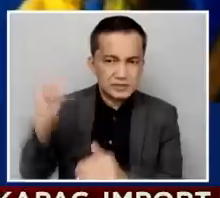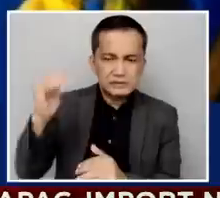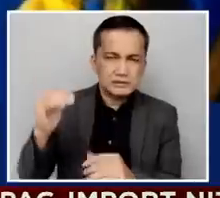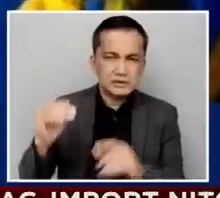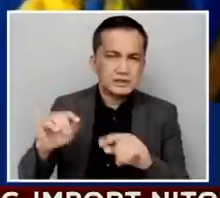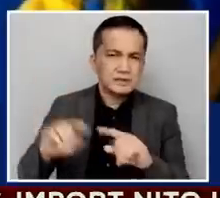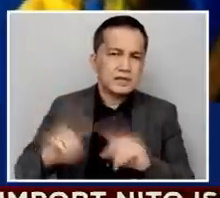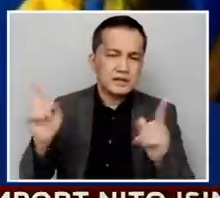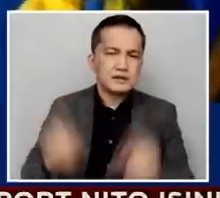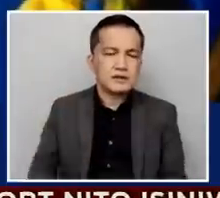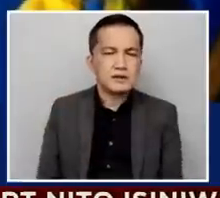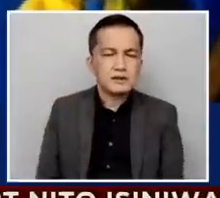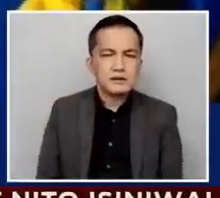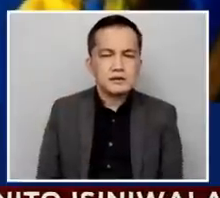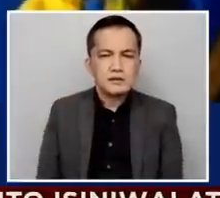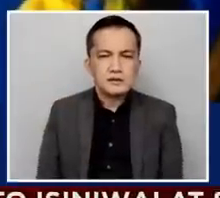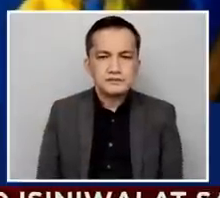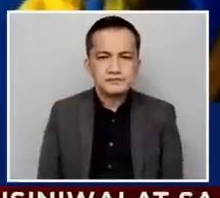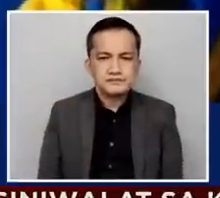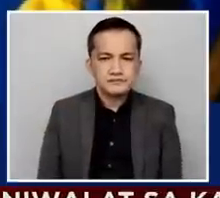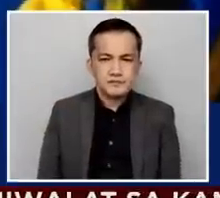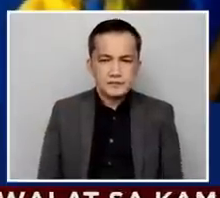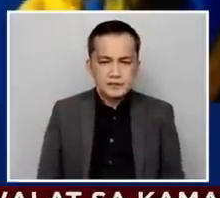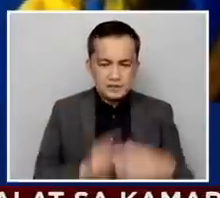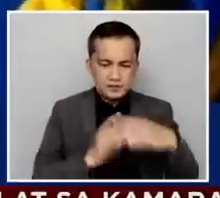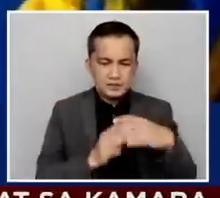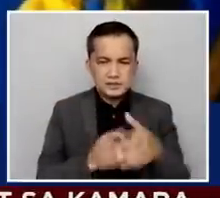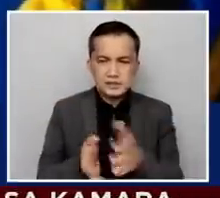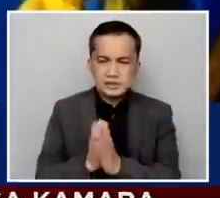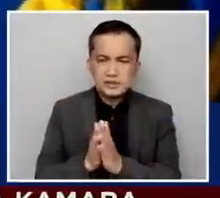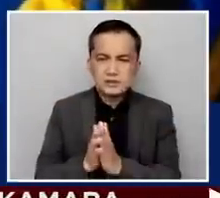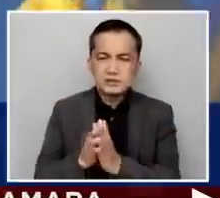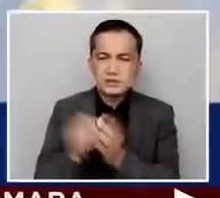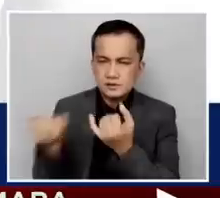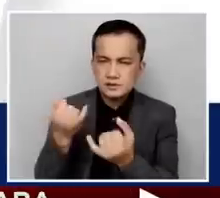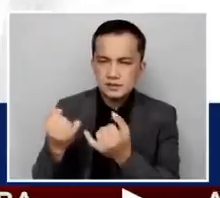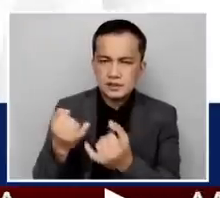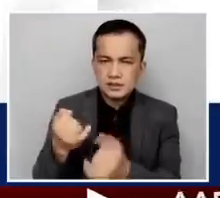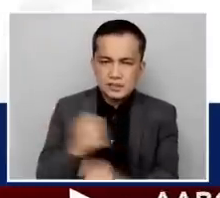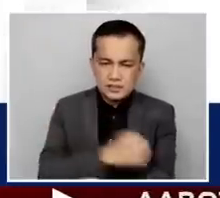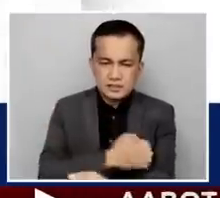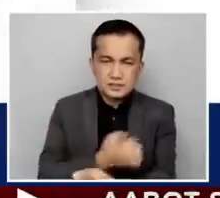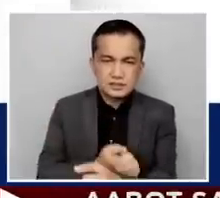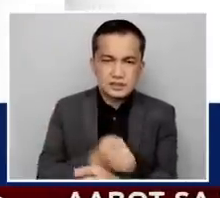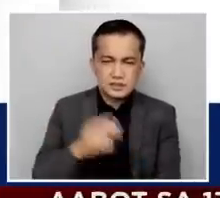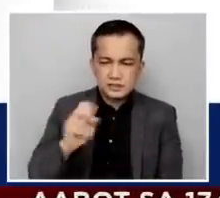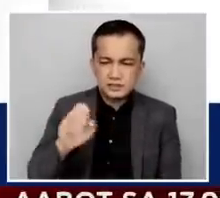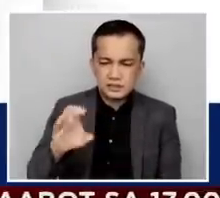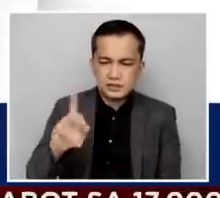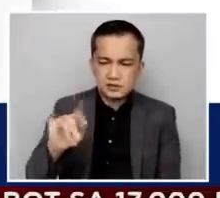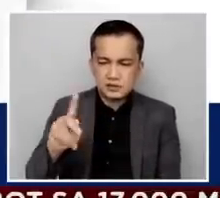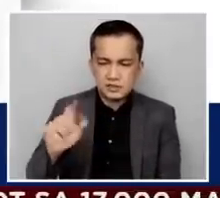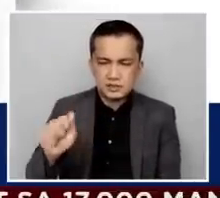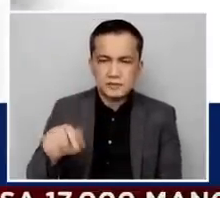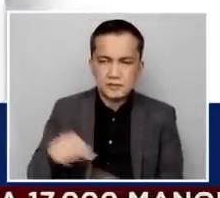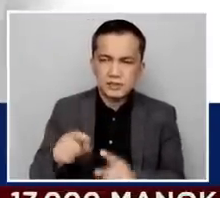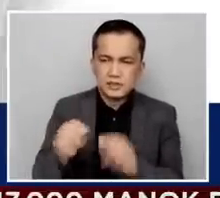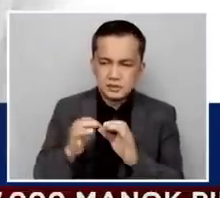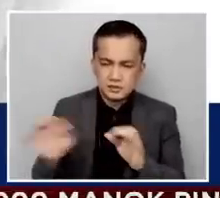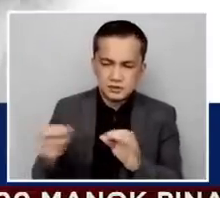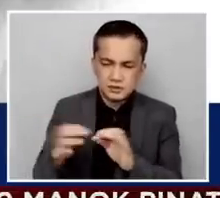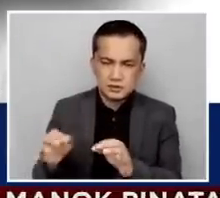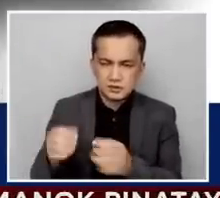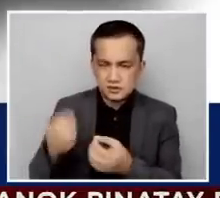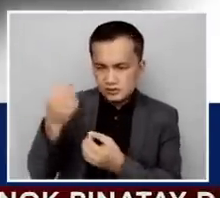arrangement. Hininga ng ABS-CBN ang pahayag si Energy Secretary Rafael Lutilia pero naglabas lang ng statement ng kagawaran na